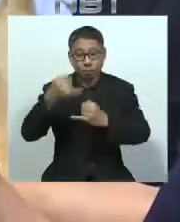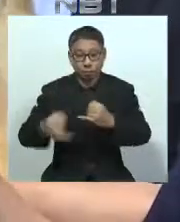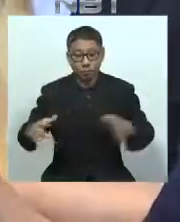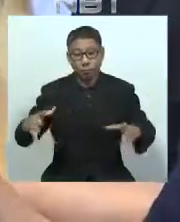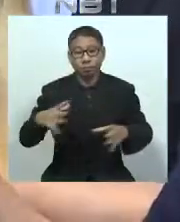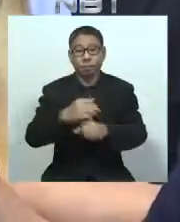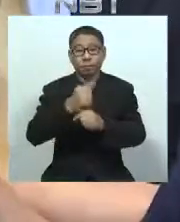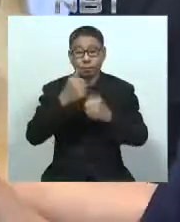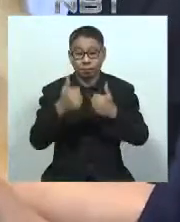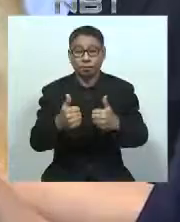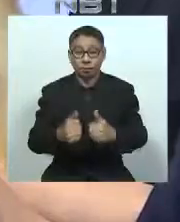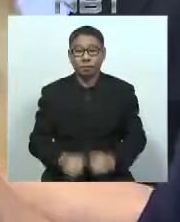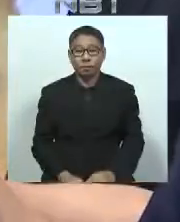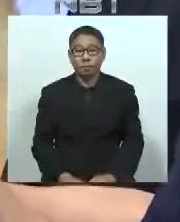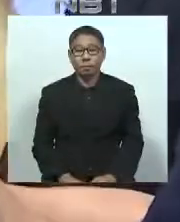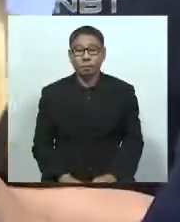นะ